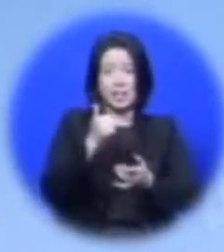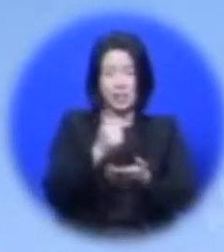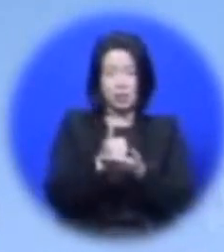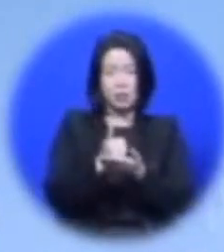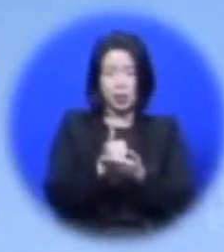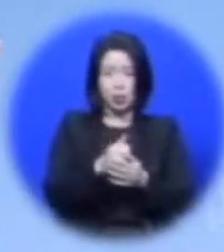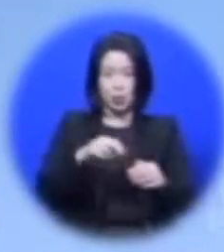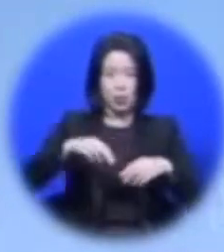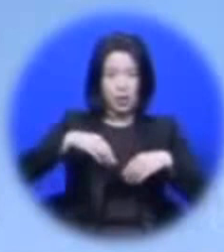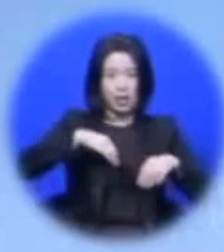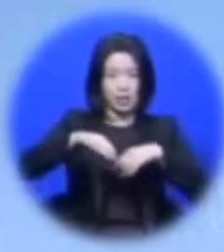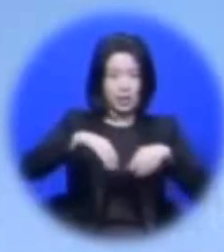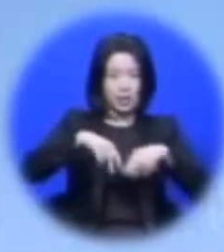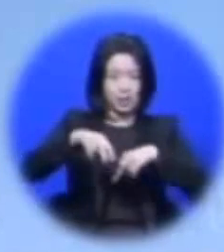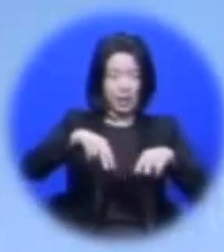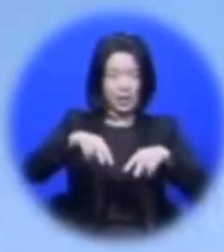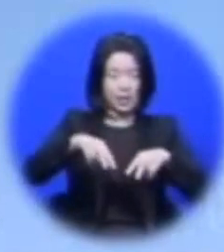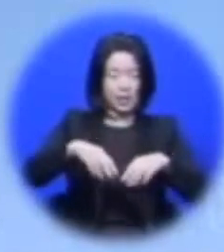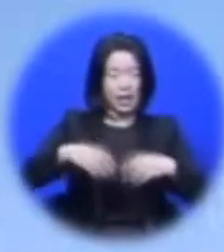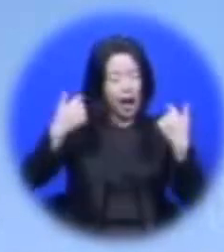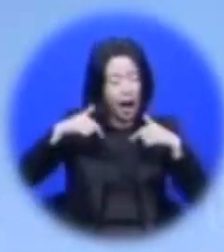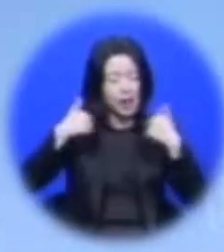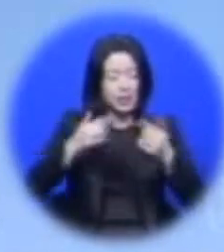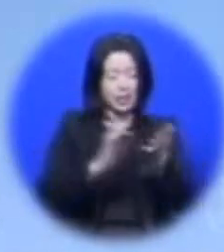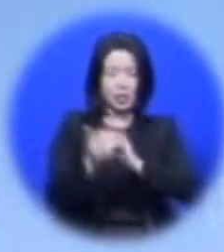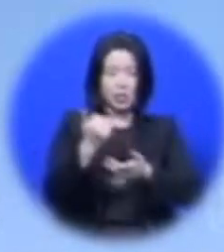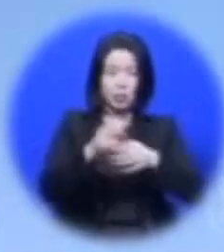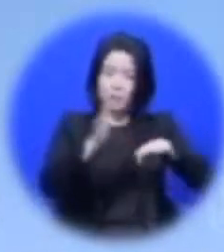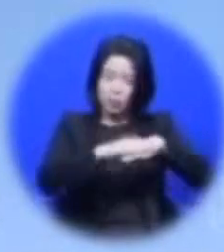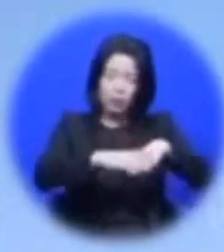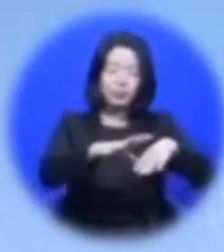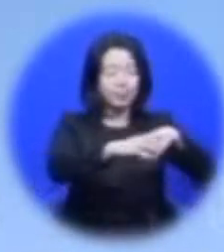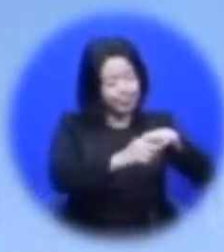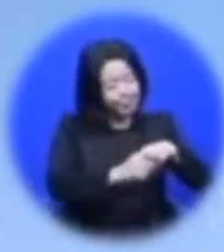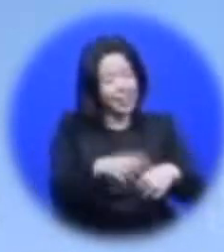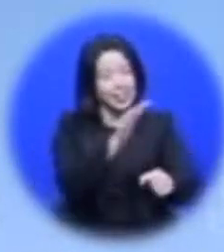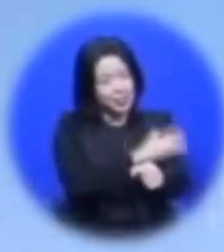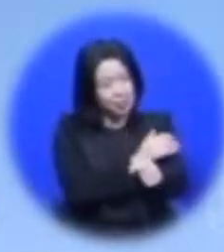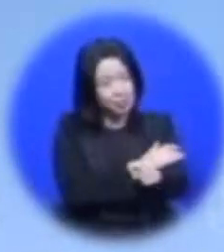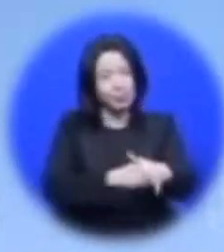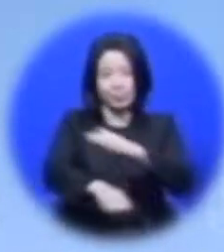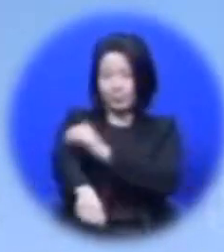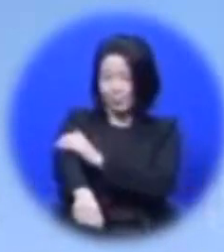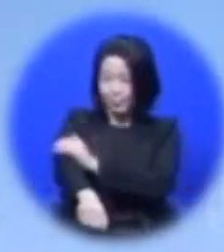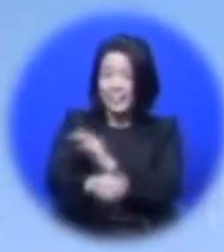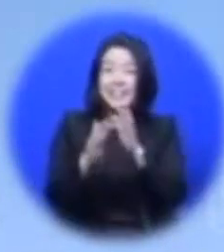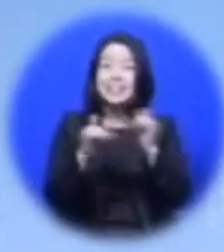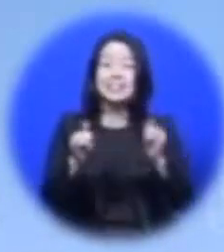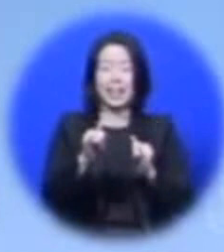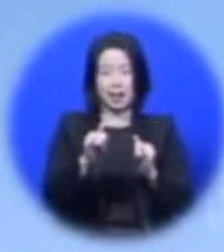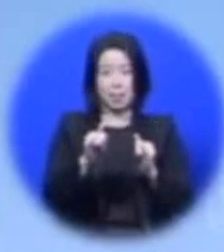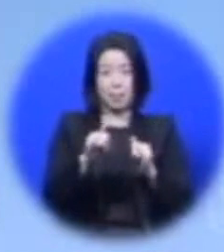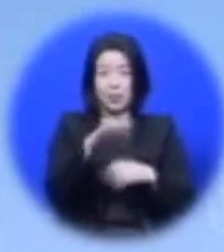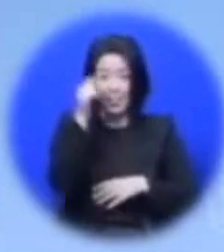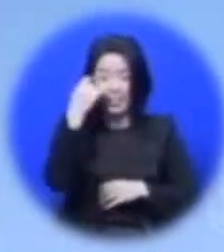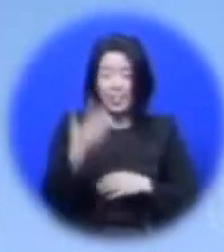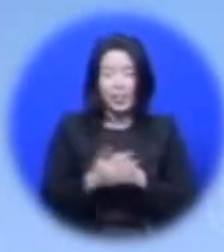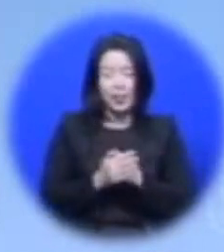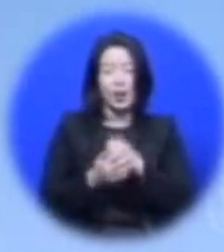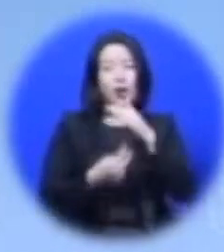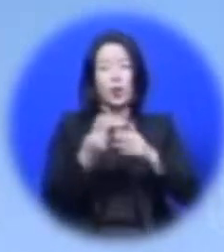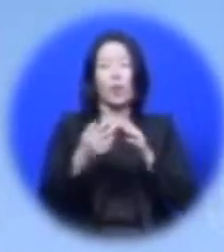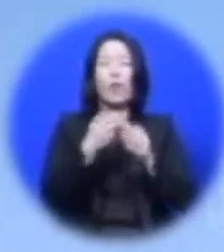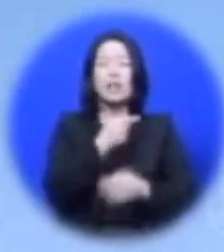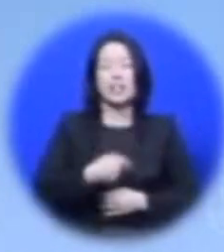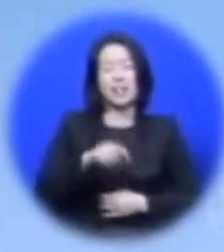자꾸 예수님의 손을 만지고 뭐 이랬던 것 같아. 자꾸 만지는 사람 있잖아요. 네. 요한 사도는 좀